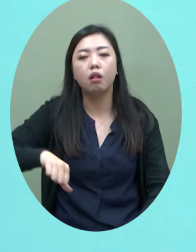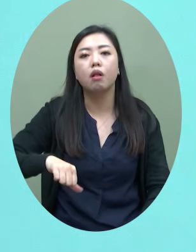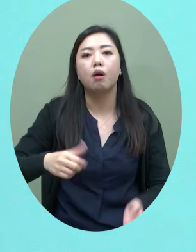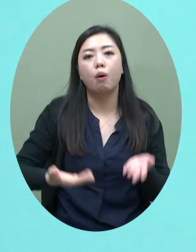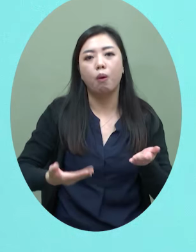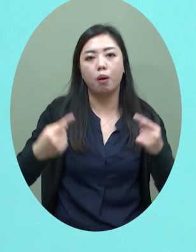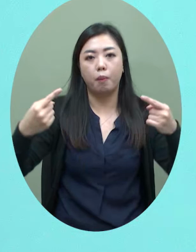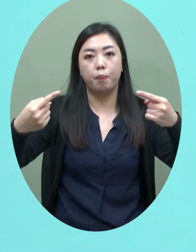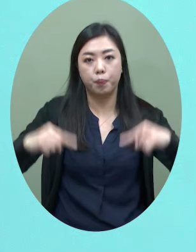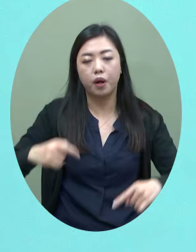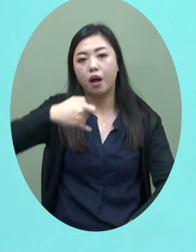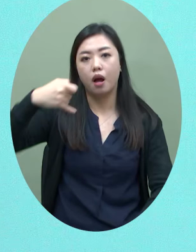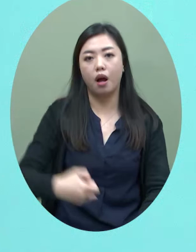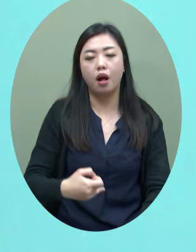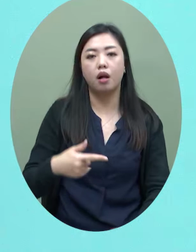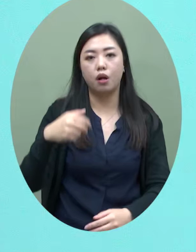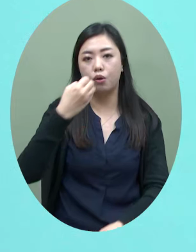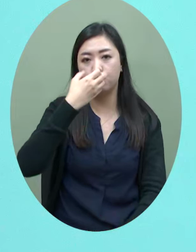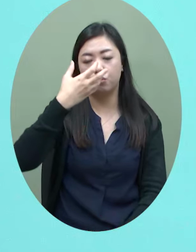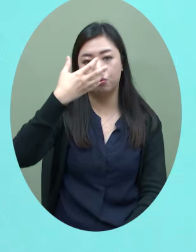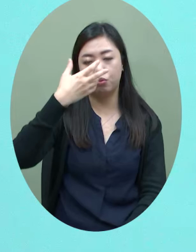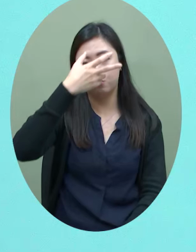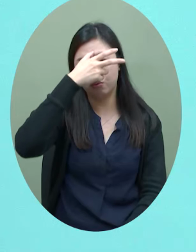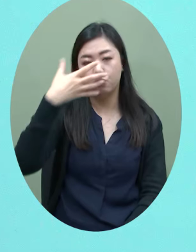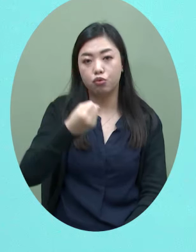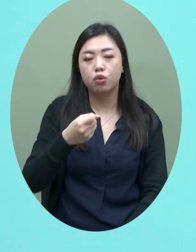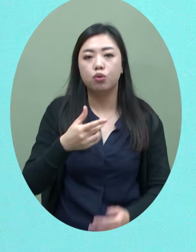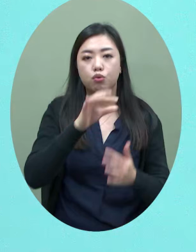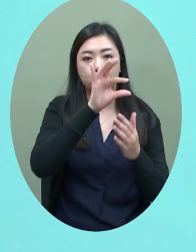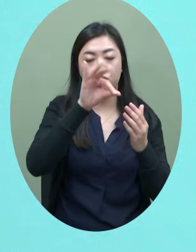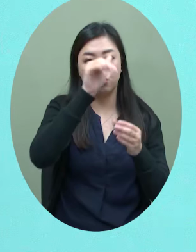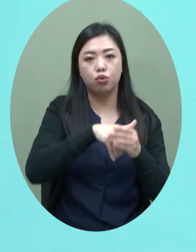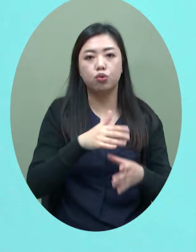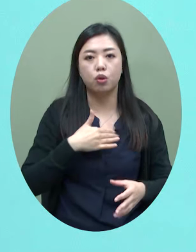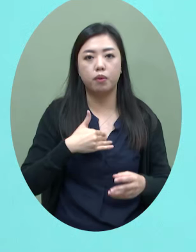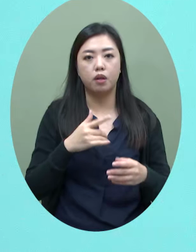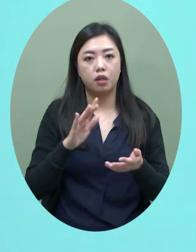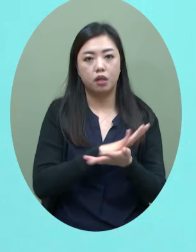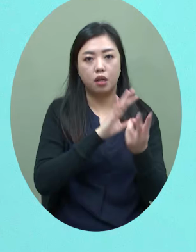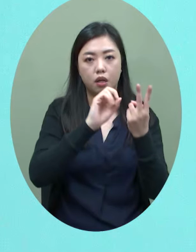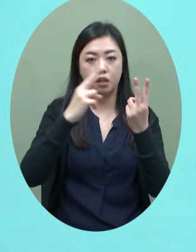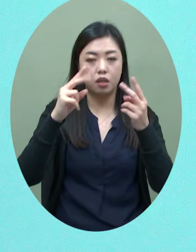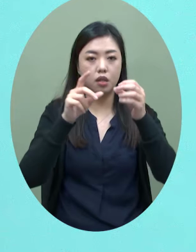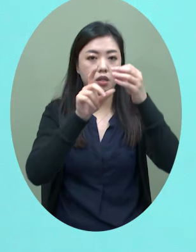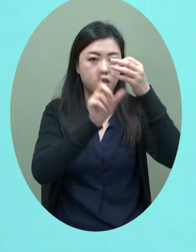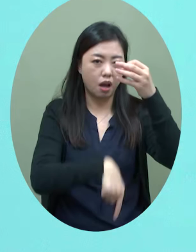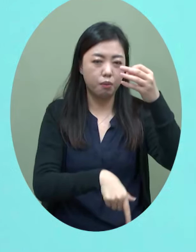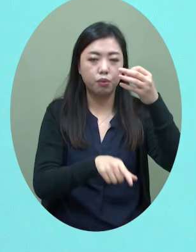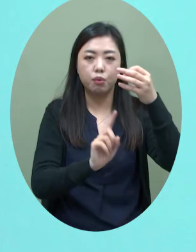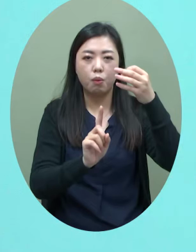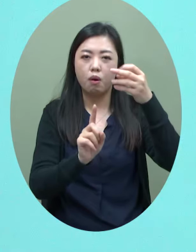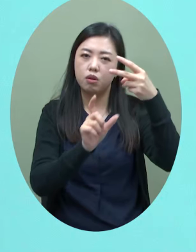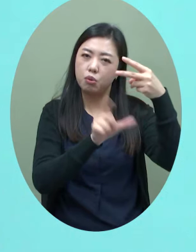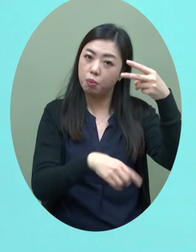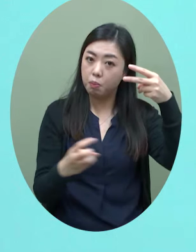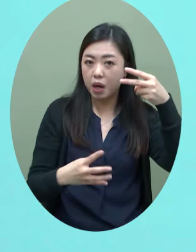下一屆嘅行政長官選舉係需要喺2022年嘅3月到咧，係要進，應該係3月尾咧係要進行嘅。咁